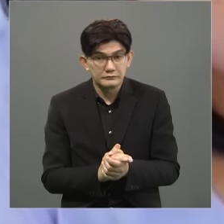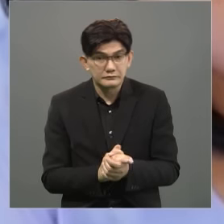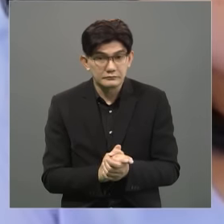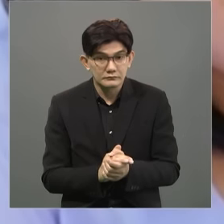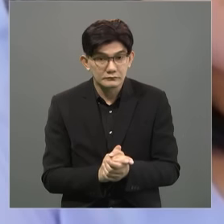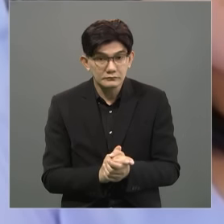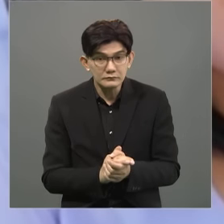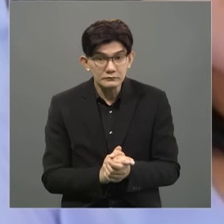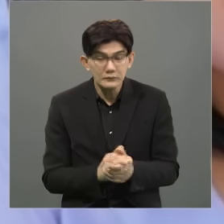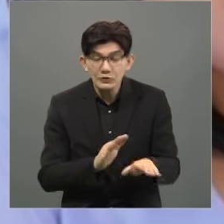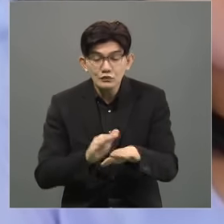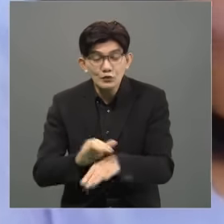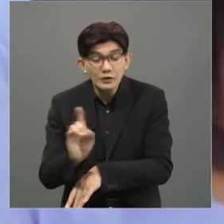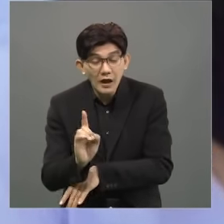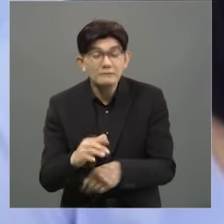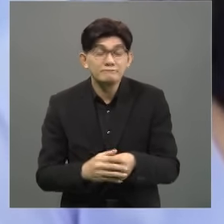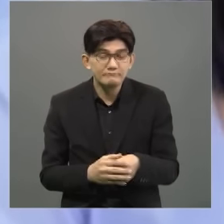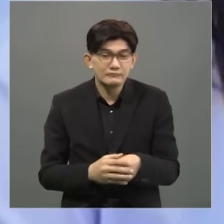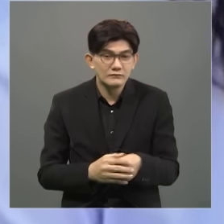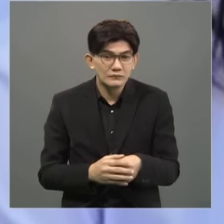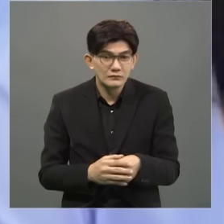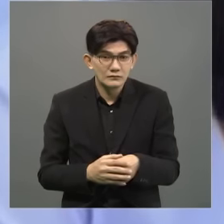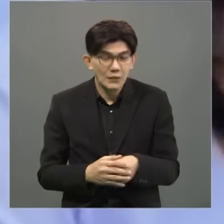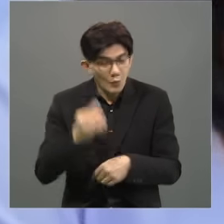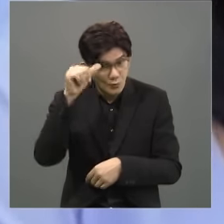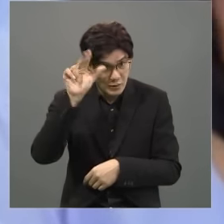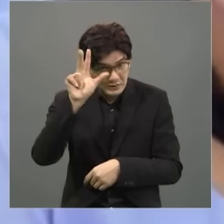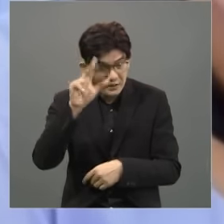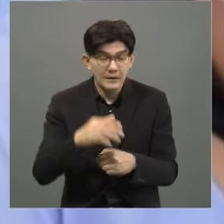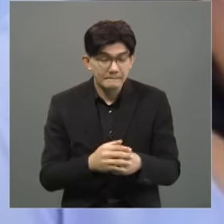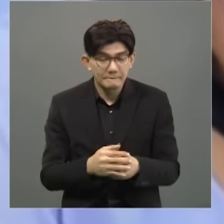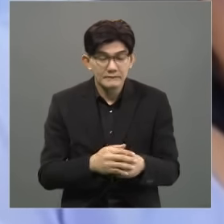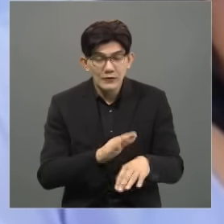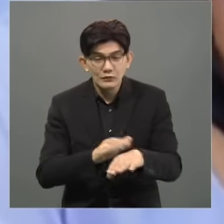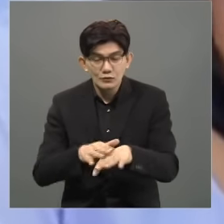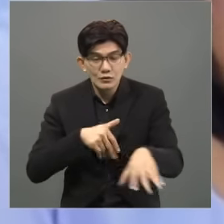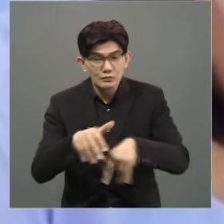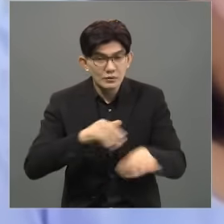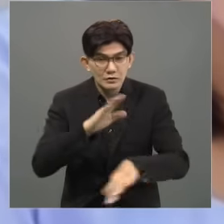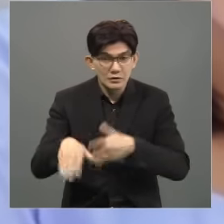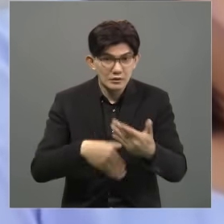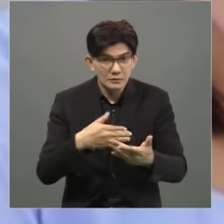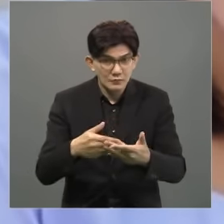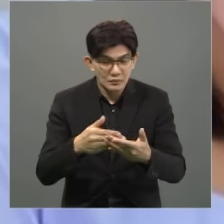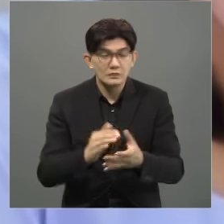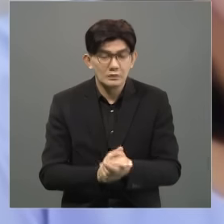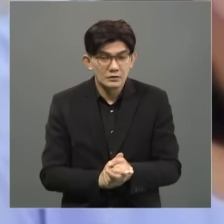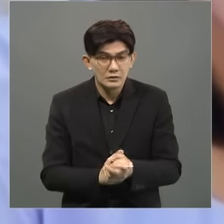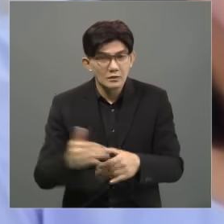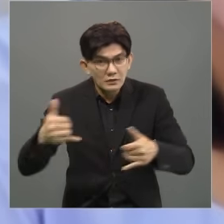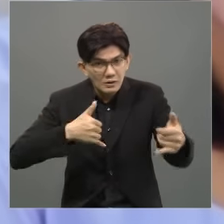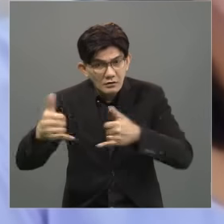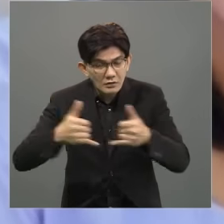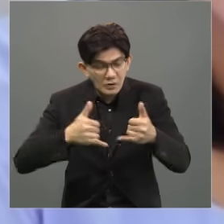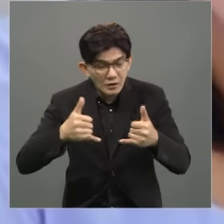าเชิญชวนหน่อยครับผม ก็เหลืออีก3วันนะคะขอเชิญชวนให้ทุกท่านมาสักการะ